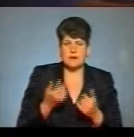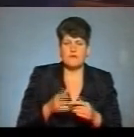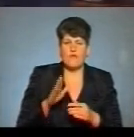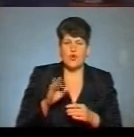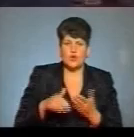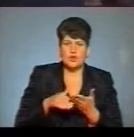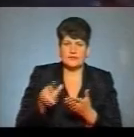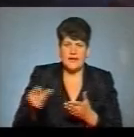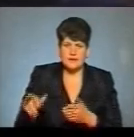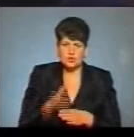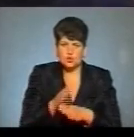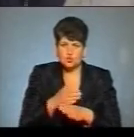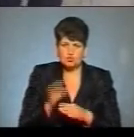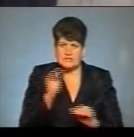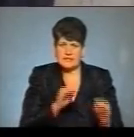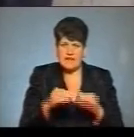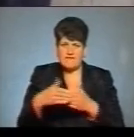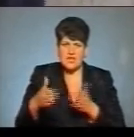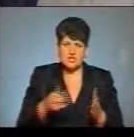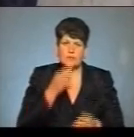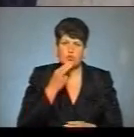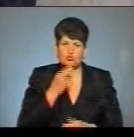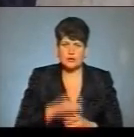волонтери сортують і складають у ящики продукти.